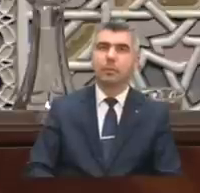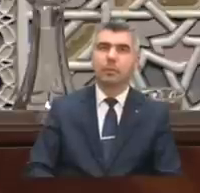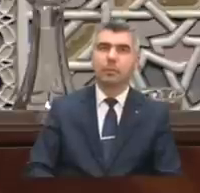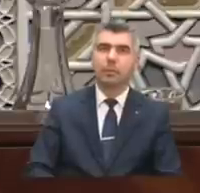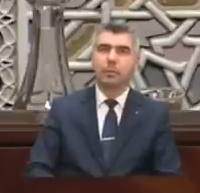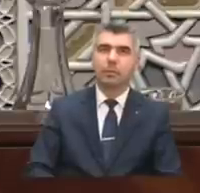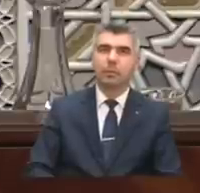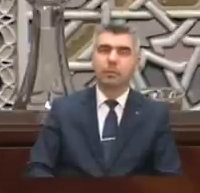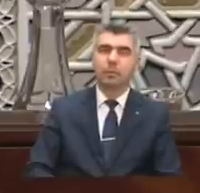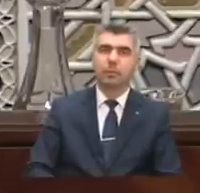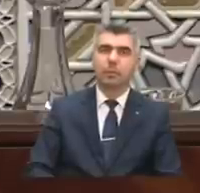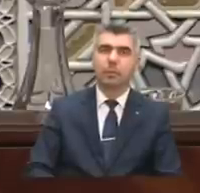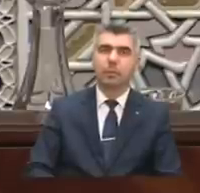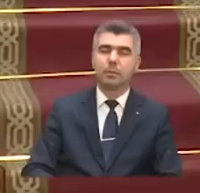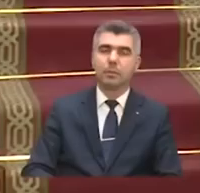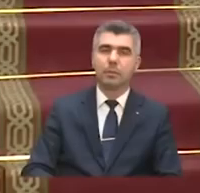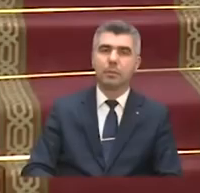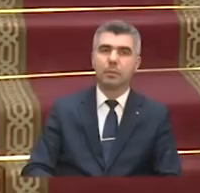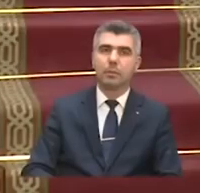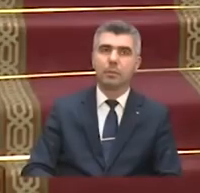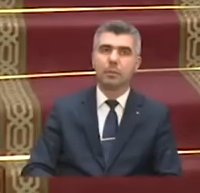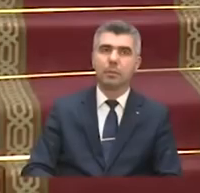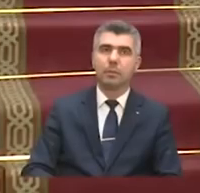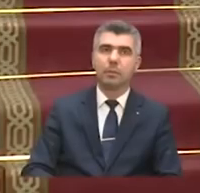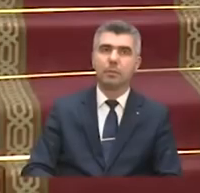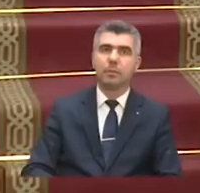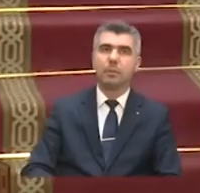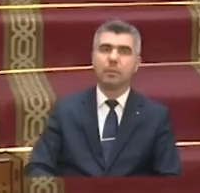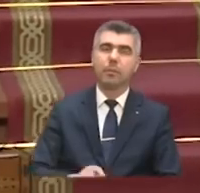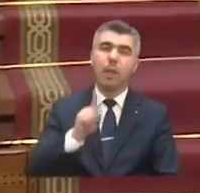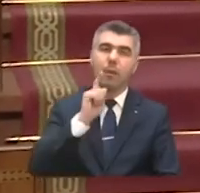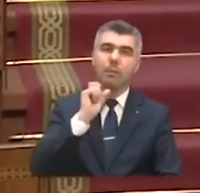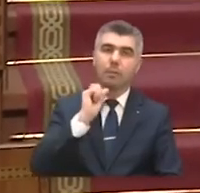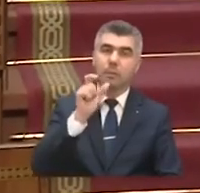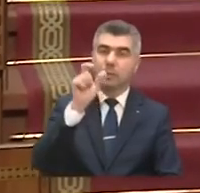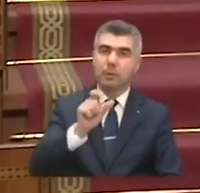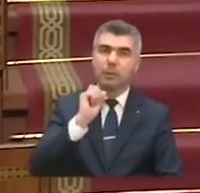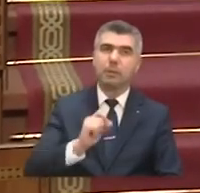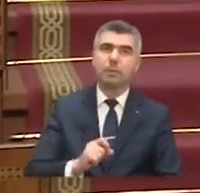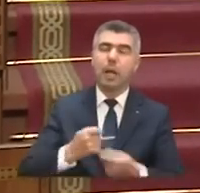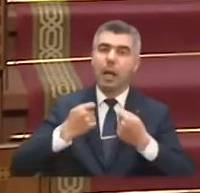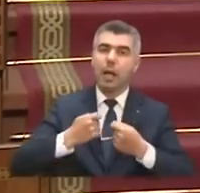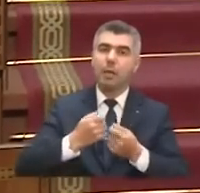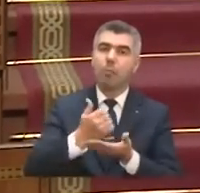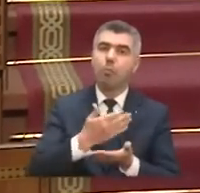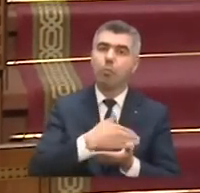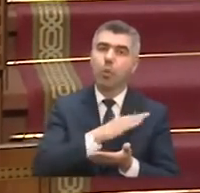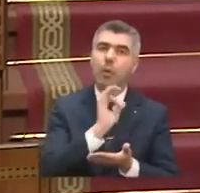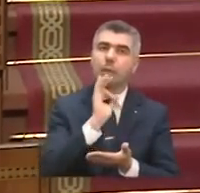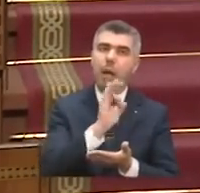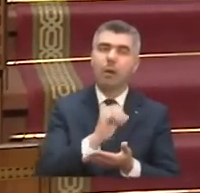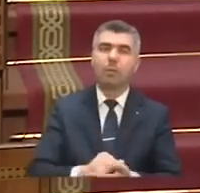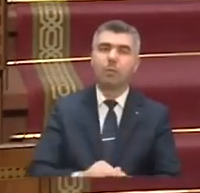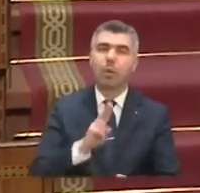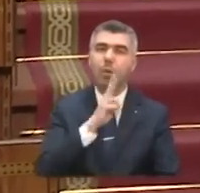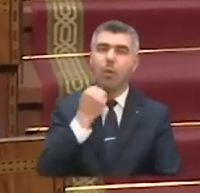لا اخت ابلادي. ابلادي سيده النائبه المحترمه. كان سيد رئيس هذه مسؤوليتكم. نعم. ان